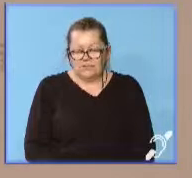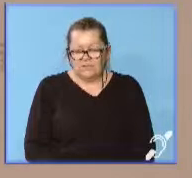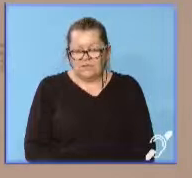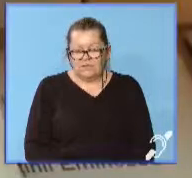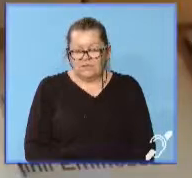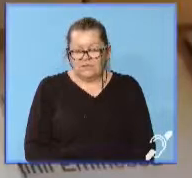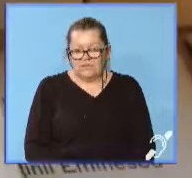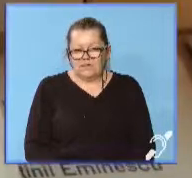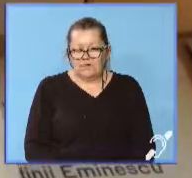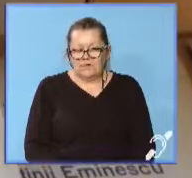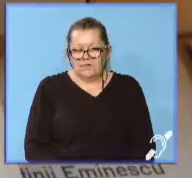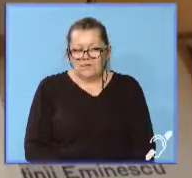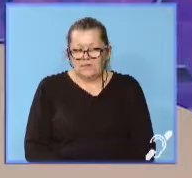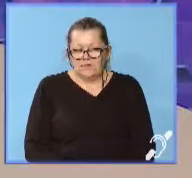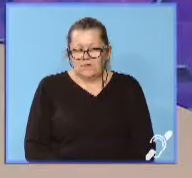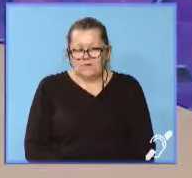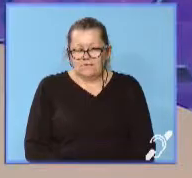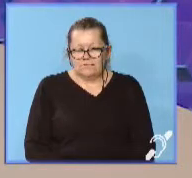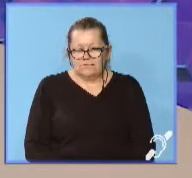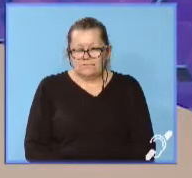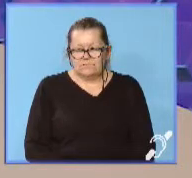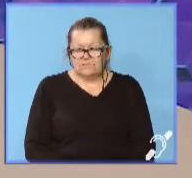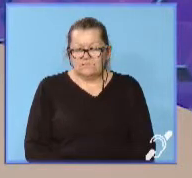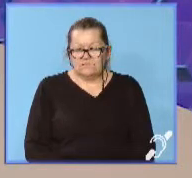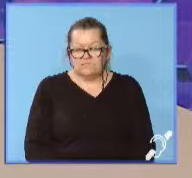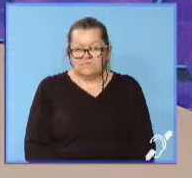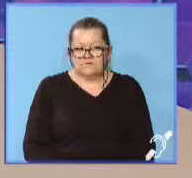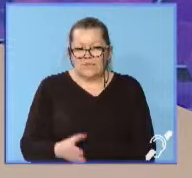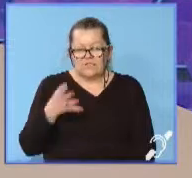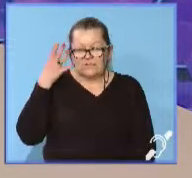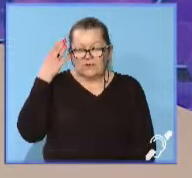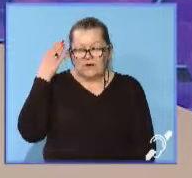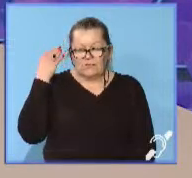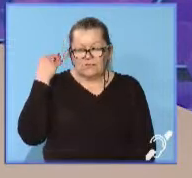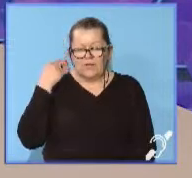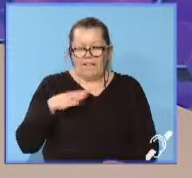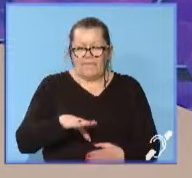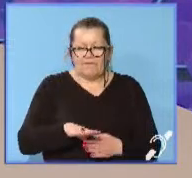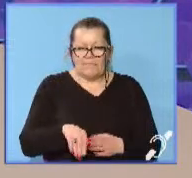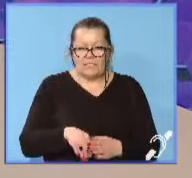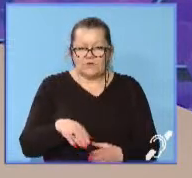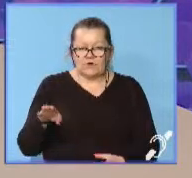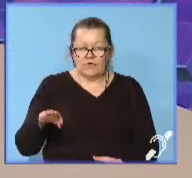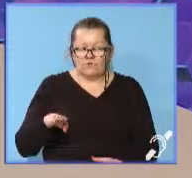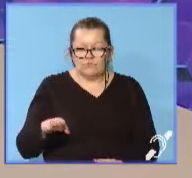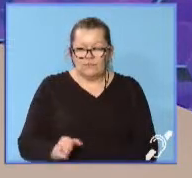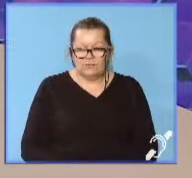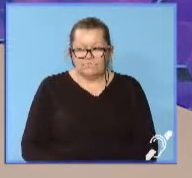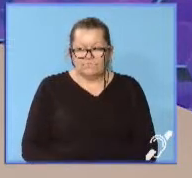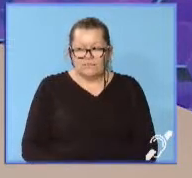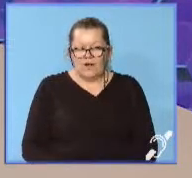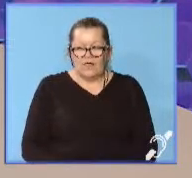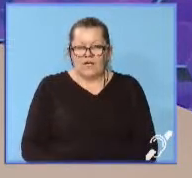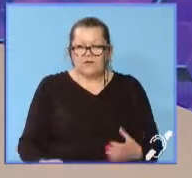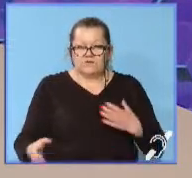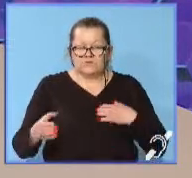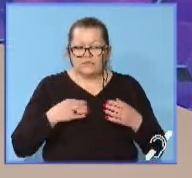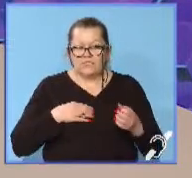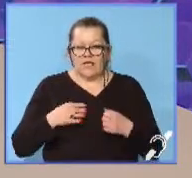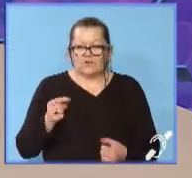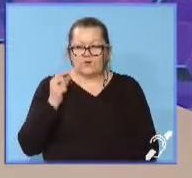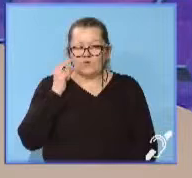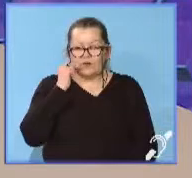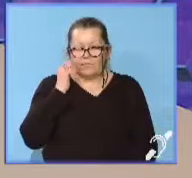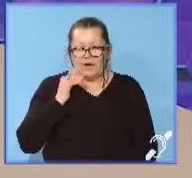de de strofe seară de neuitat pentru sute de părinți și copii care au umplut până la refuz